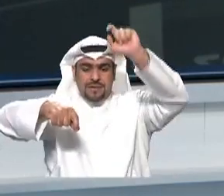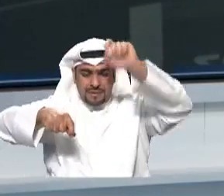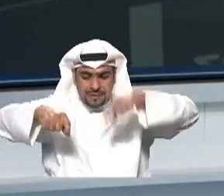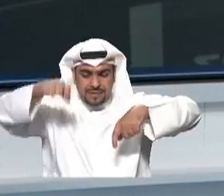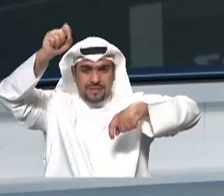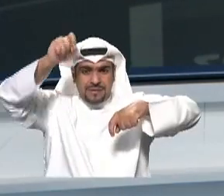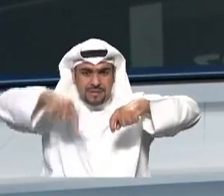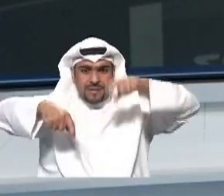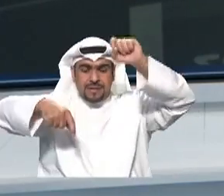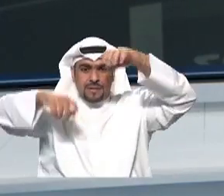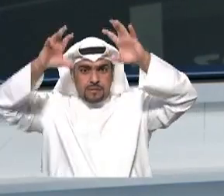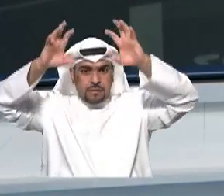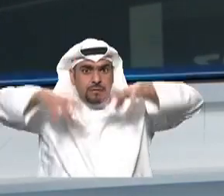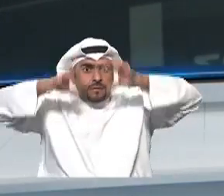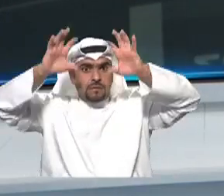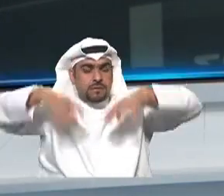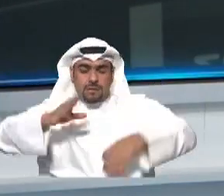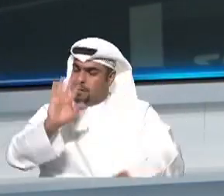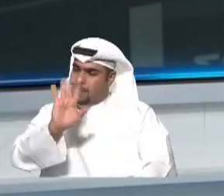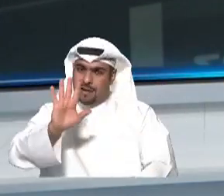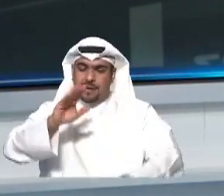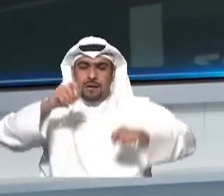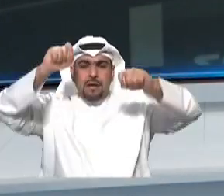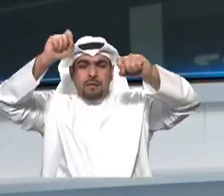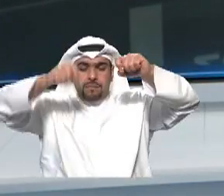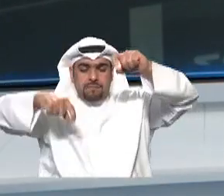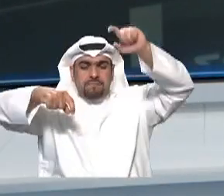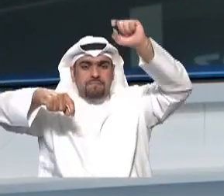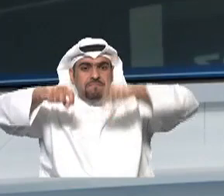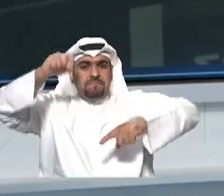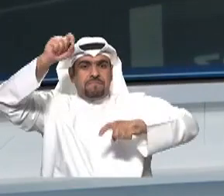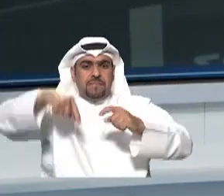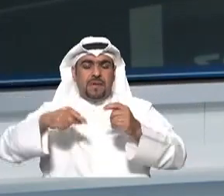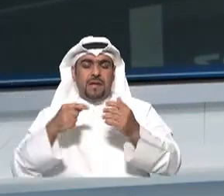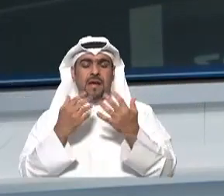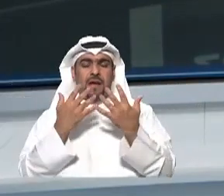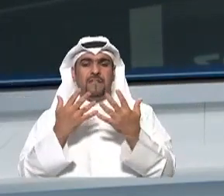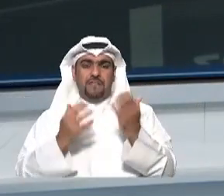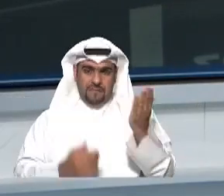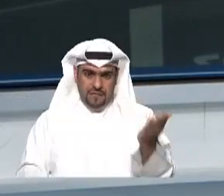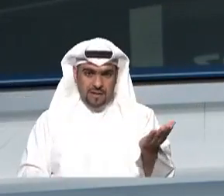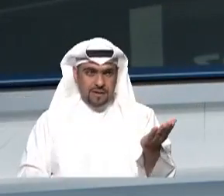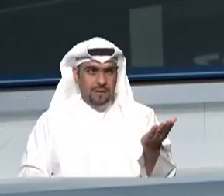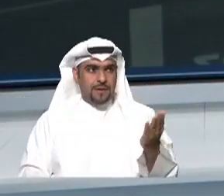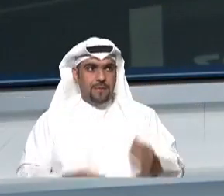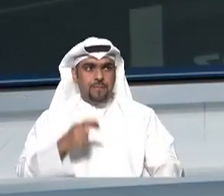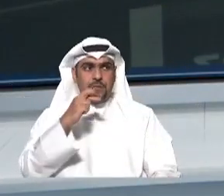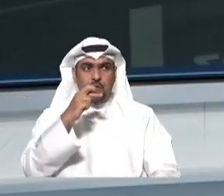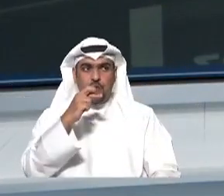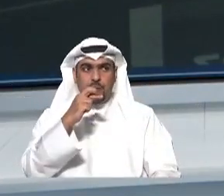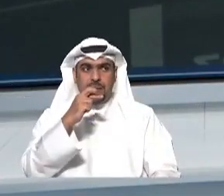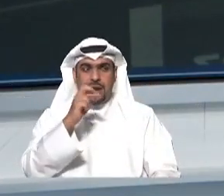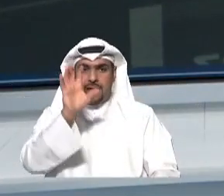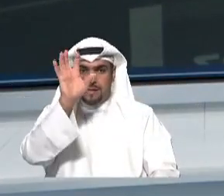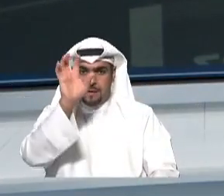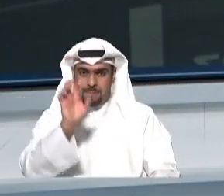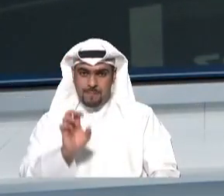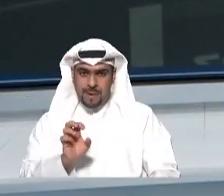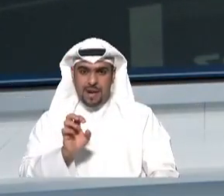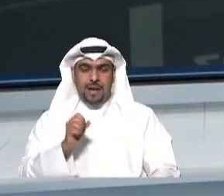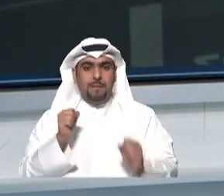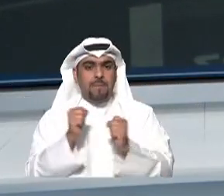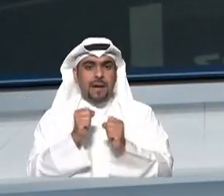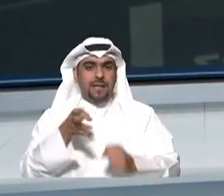ذلك تتراجع تدريجيا. في يوم الأحد 26 العظمى والصغرى 14، ورياح متقلبة الاتجاه إلى كوس أيضا،